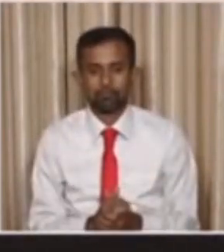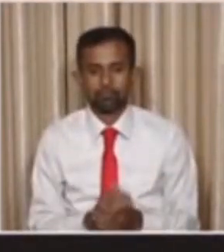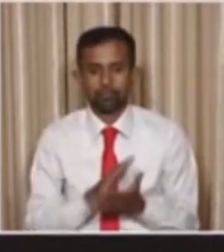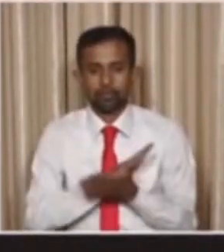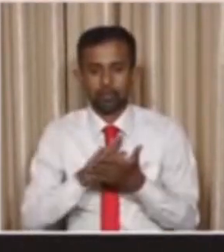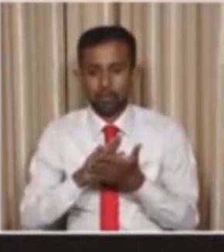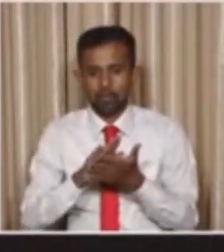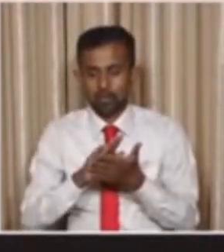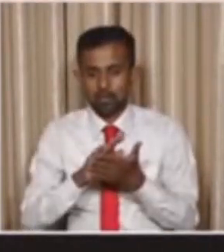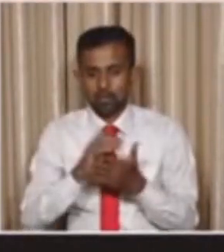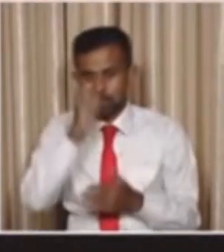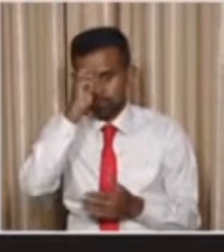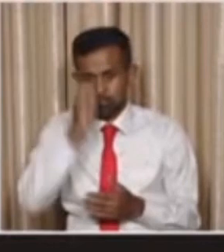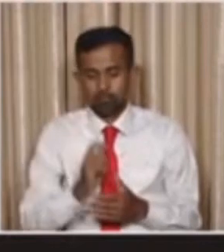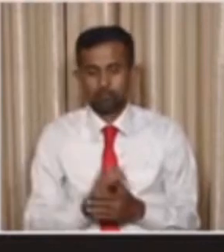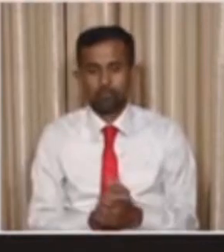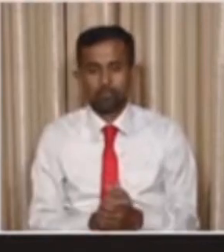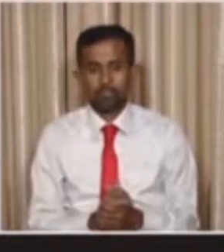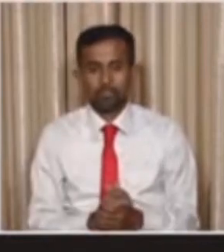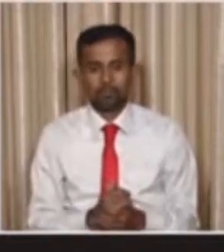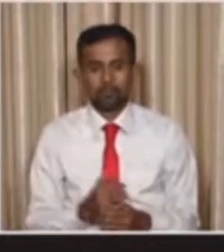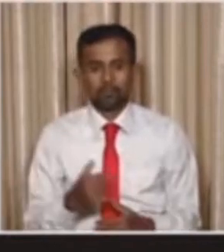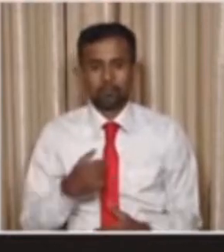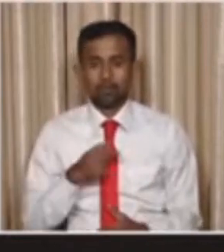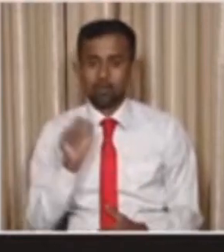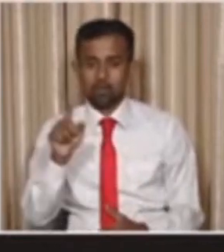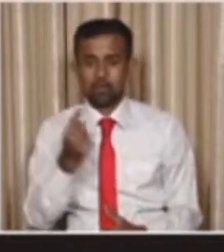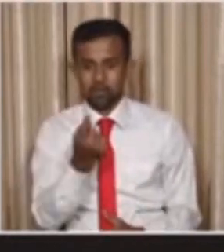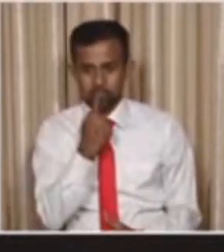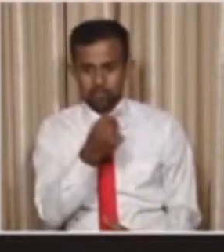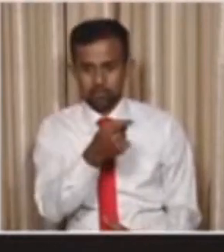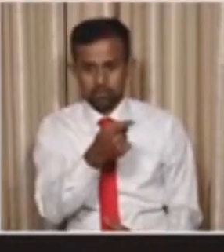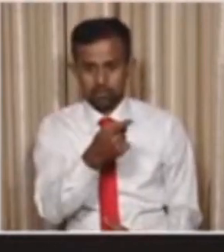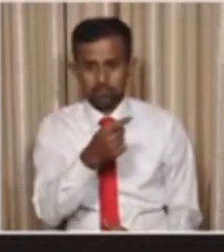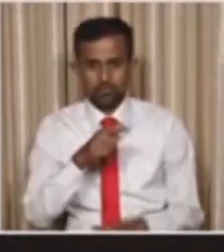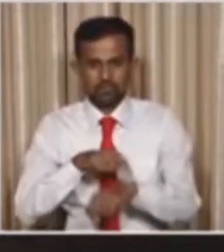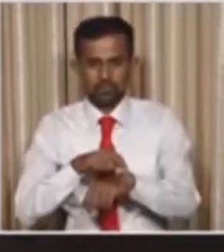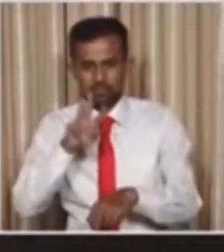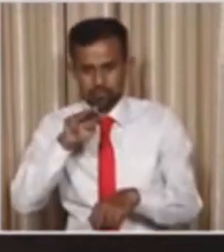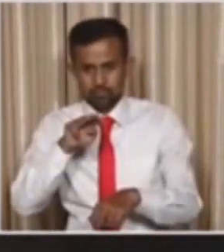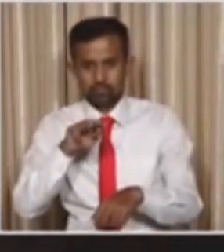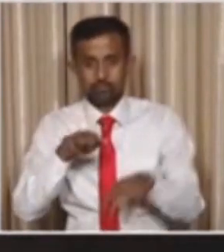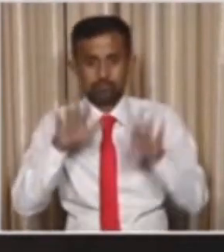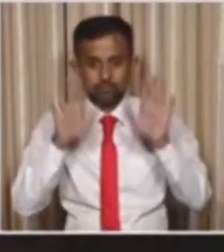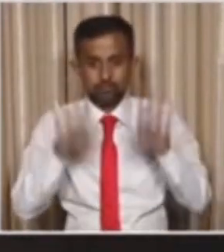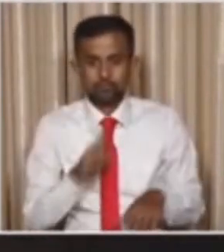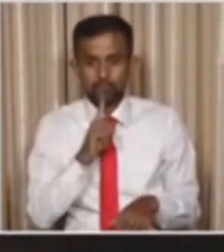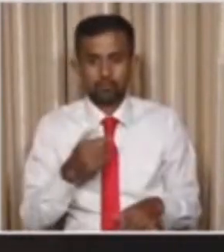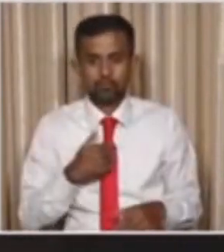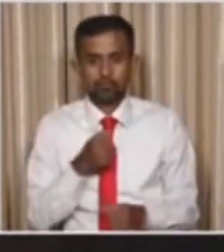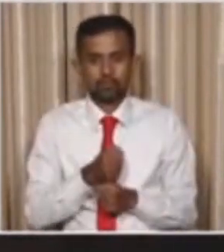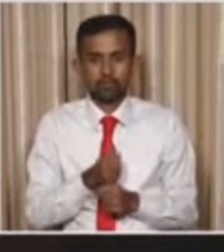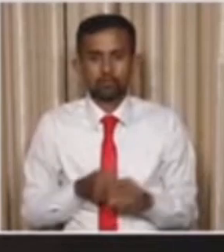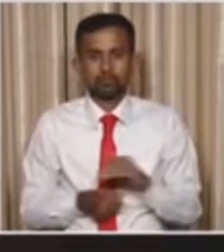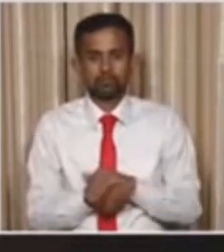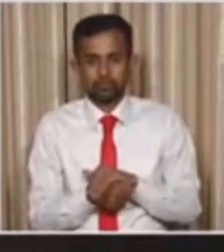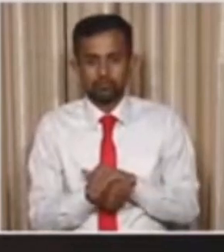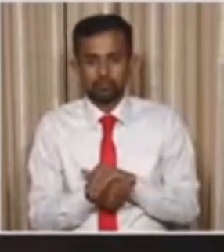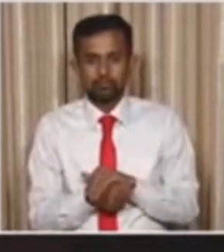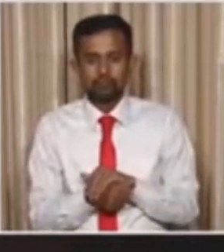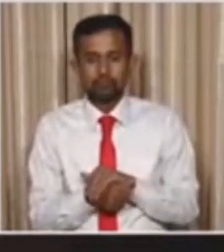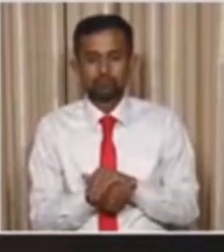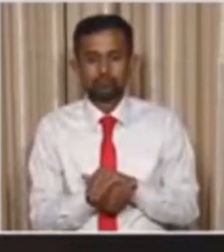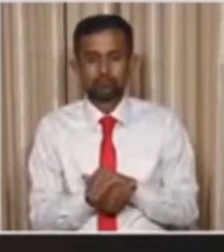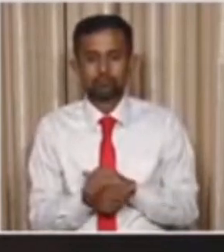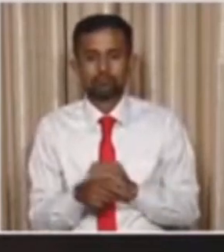හේෂා මෙතුමා මට මේ මගේ නම කිව්ව තප්පර 30ක් දෙන්න එතුමා අන්තිමට කිව්වා මේ මම ආණ්ඩුවට කඩේ යනවා කියලා ඈ